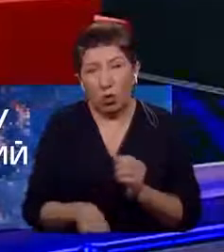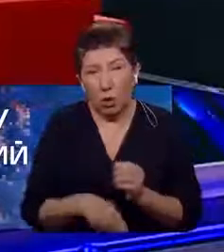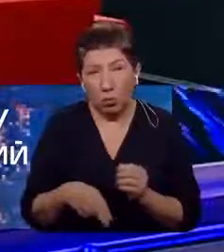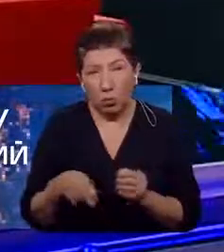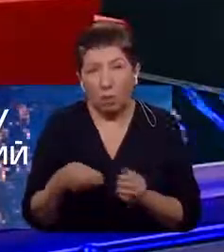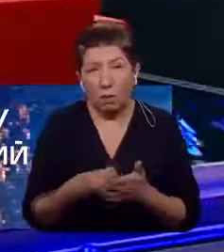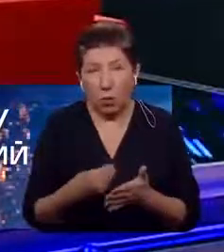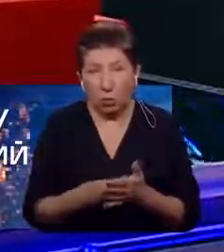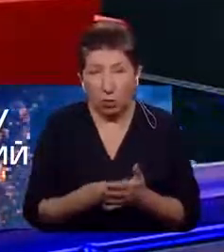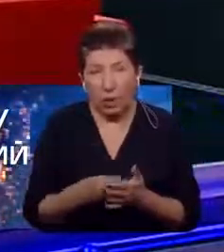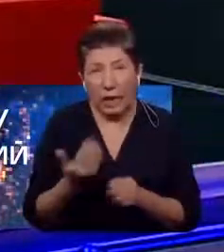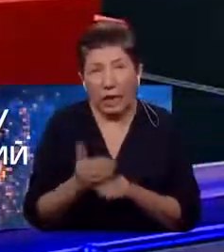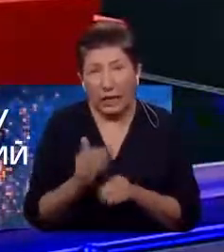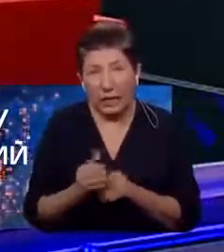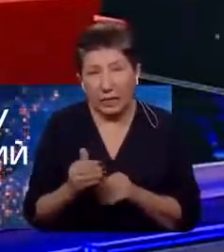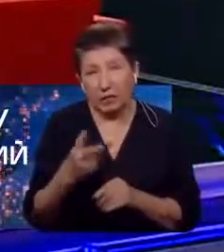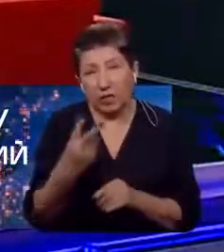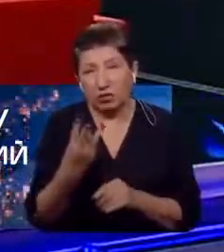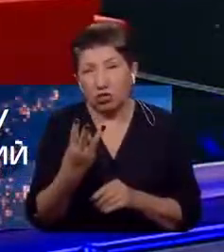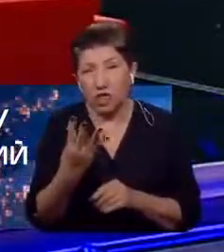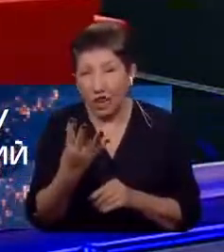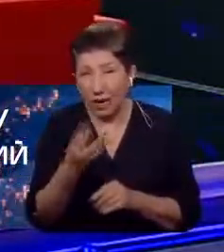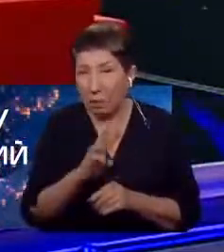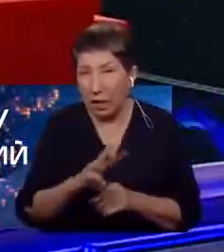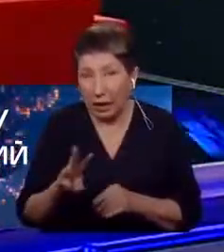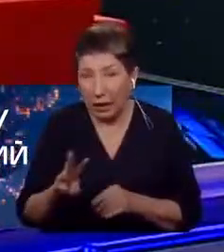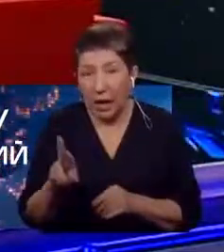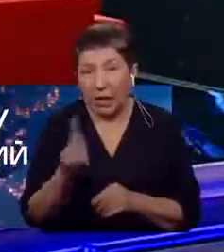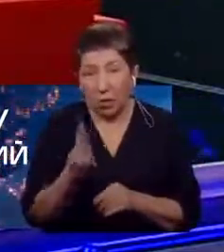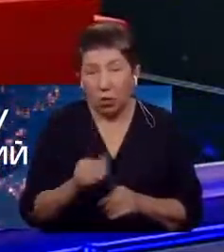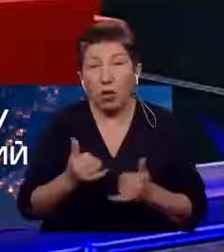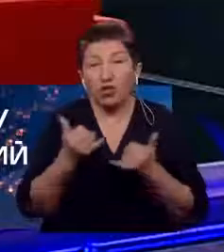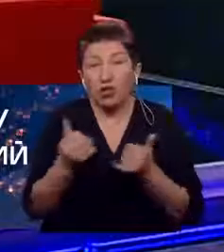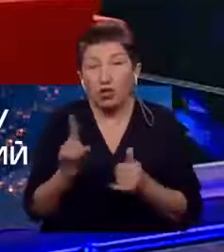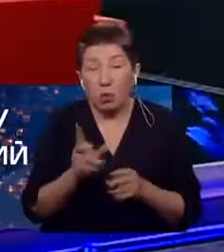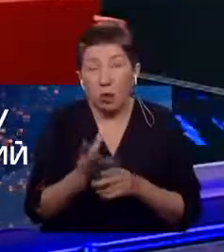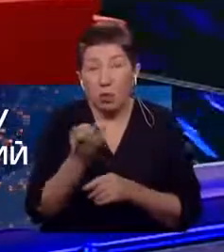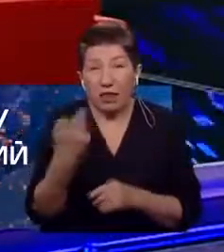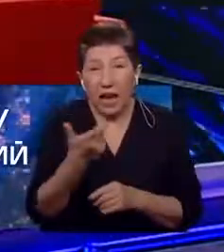фонду кредитів близько 24 мільярдів. Янукович для того, щоб оплачувати